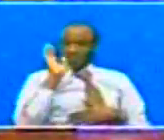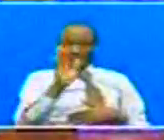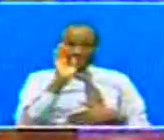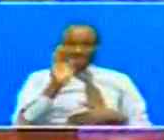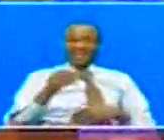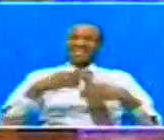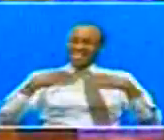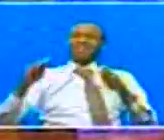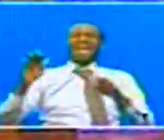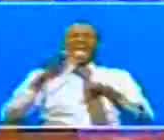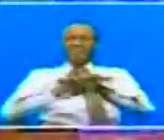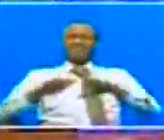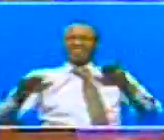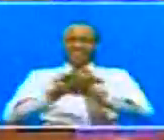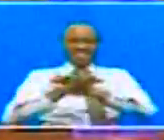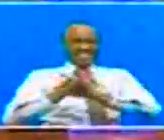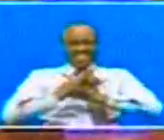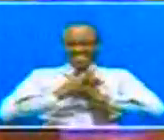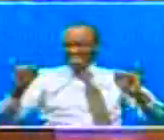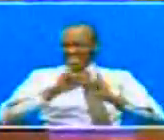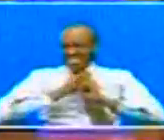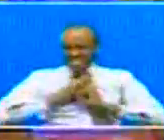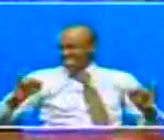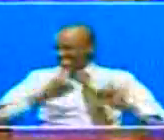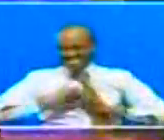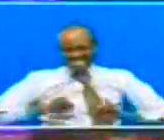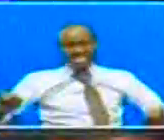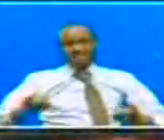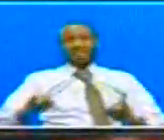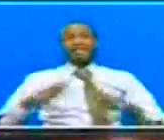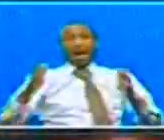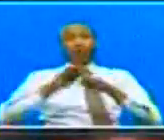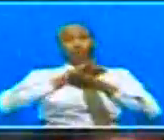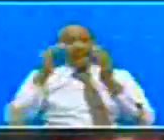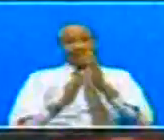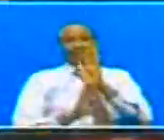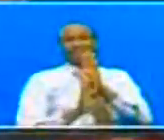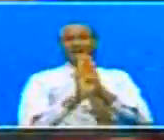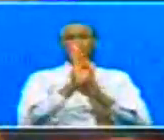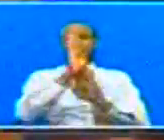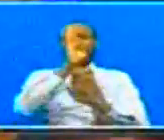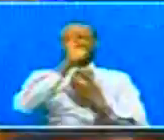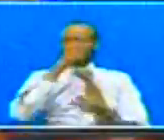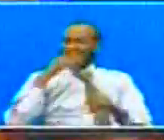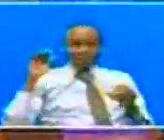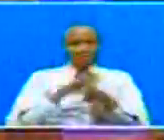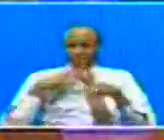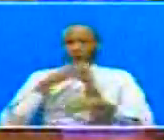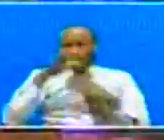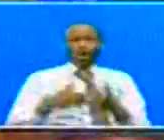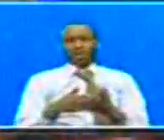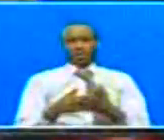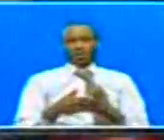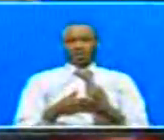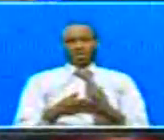aliwacha inchi ile inaongoza katika ulimwengu katika ile kitu tunaita mapato ya kila mtu, per